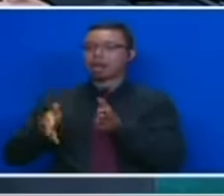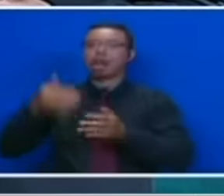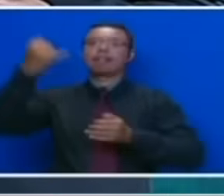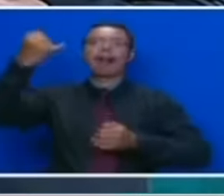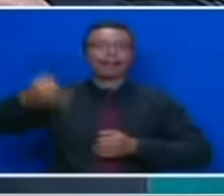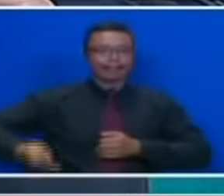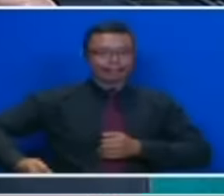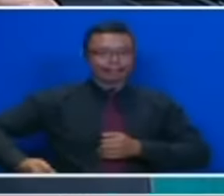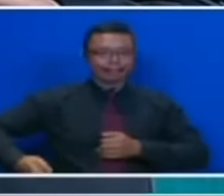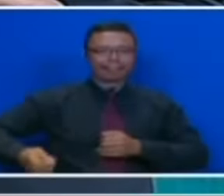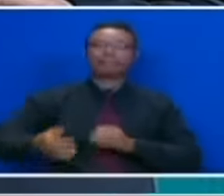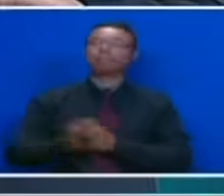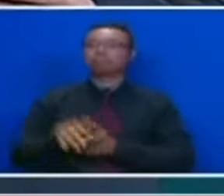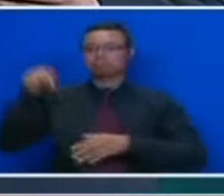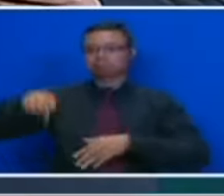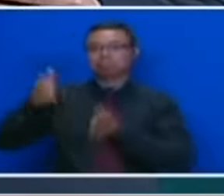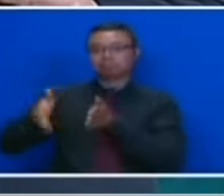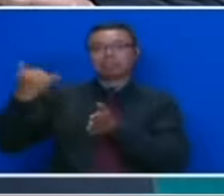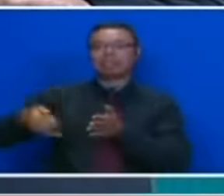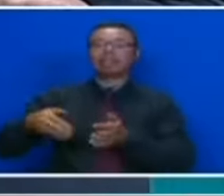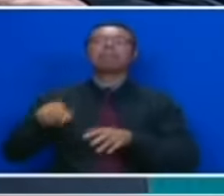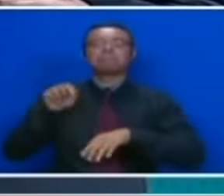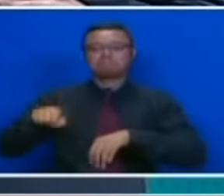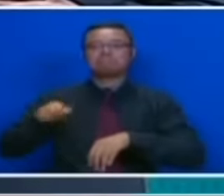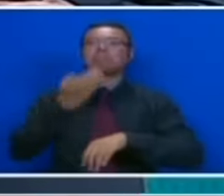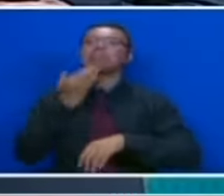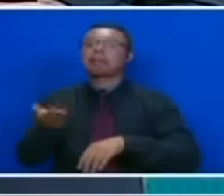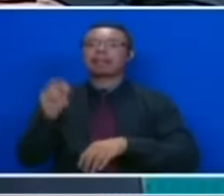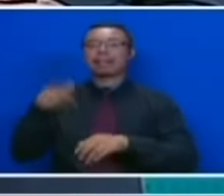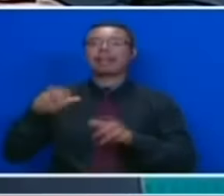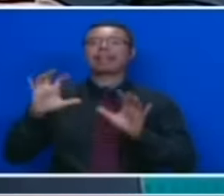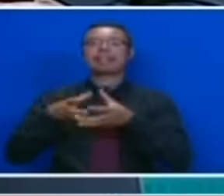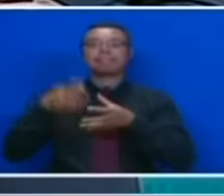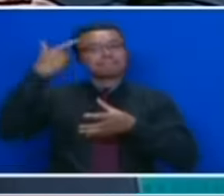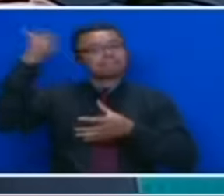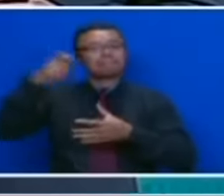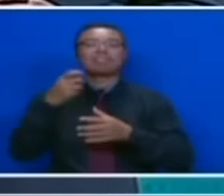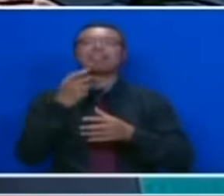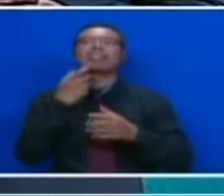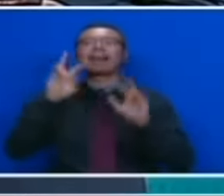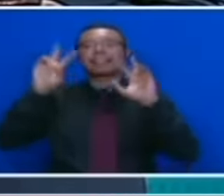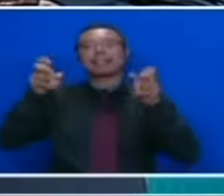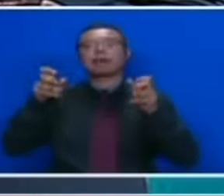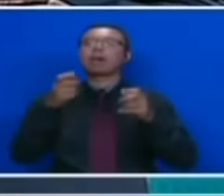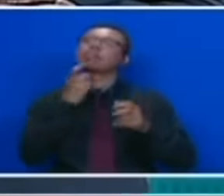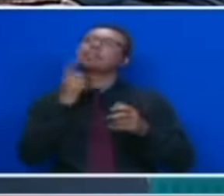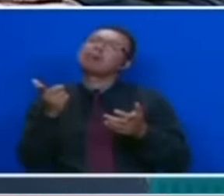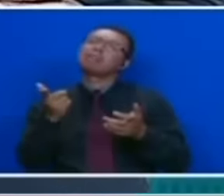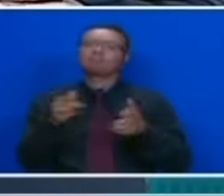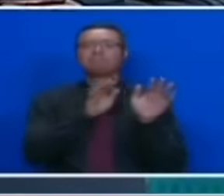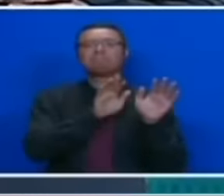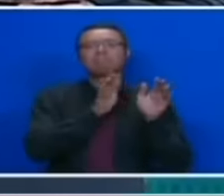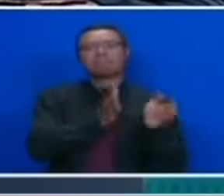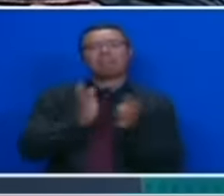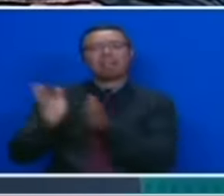segmen terakhir. Di segmen ini masih ada pertanyaan dari tim panelis yang berkaitan dengan tema, yaitu mengenai